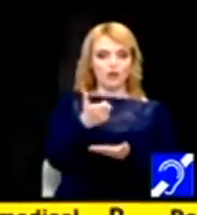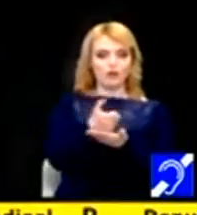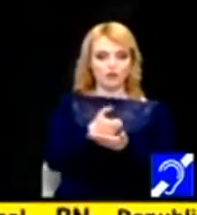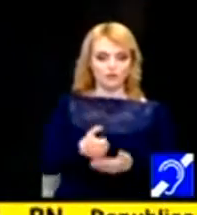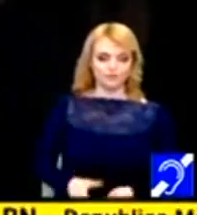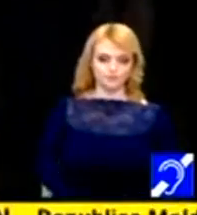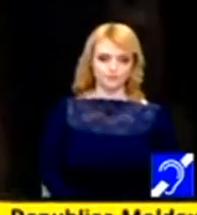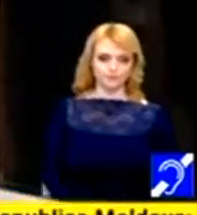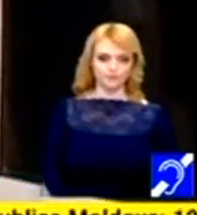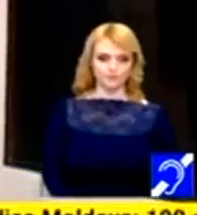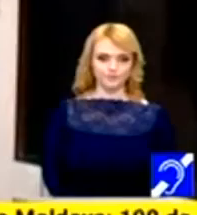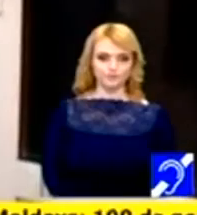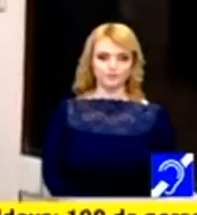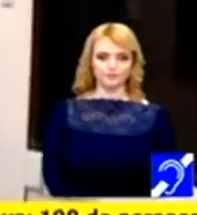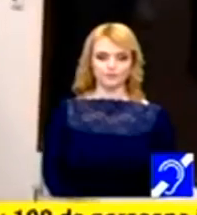mult de 4 persoane.